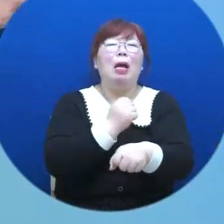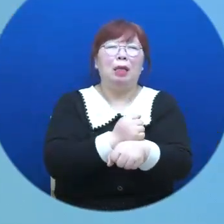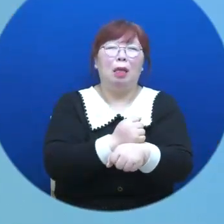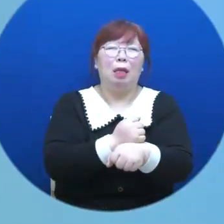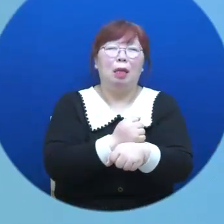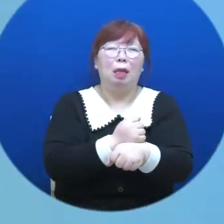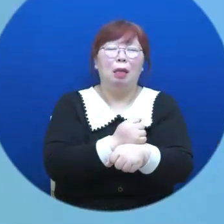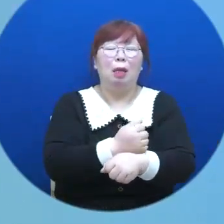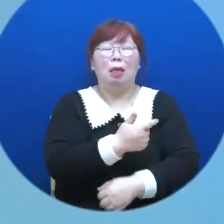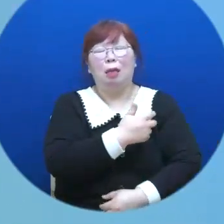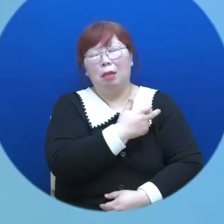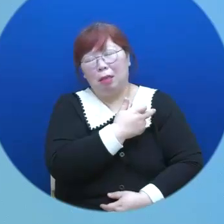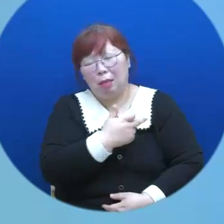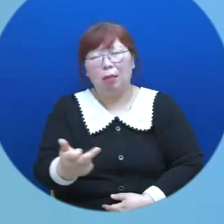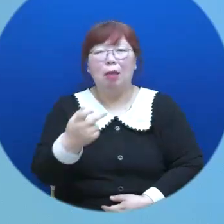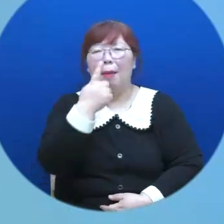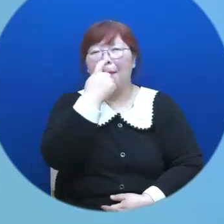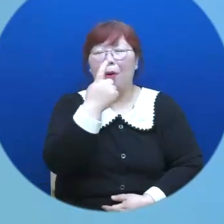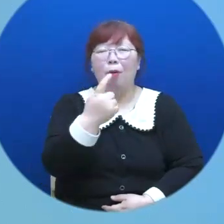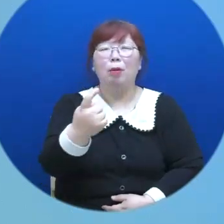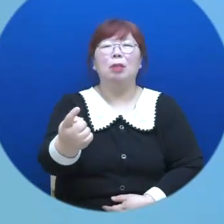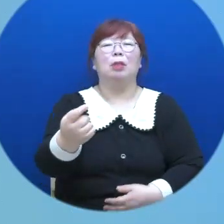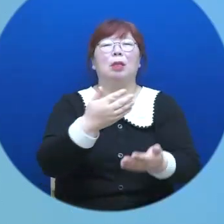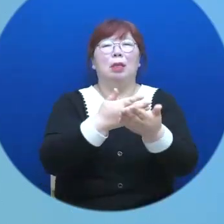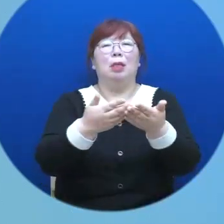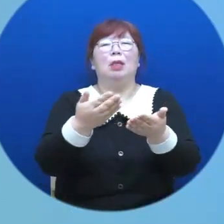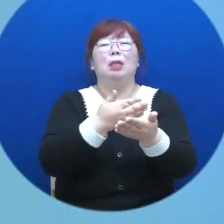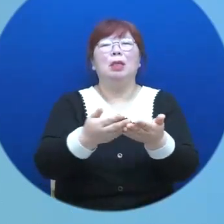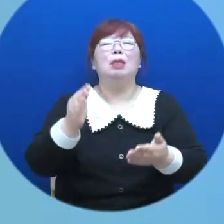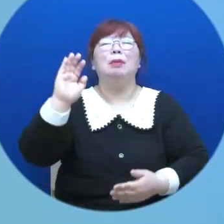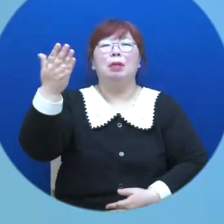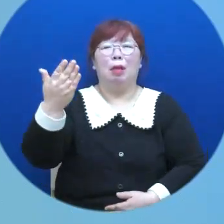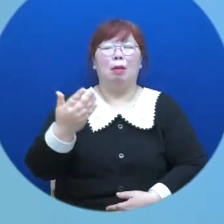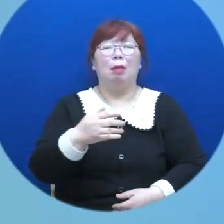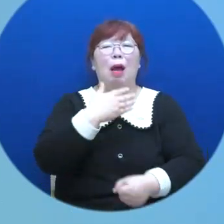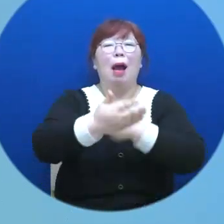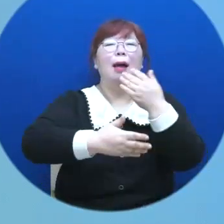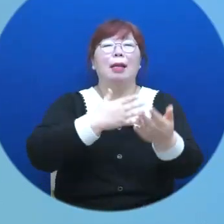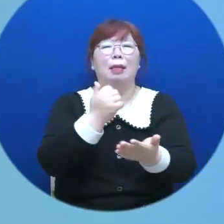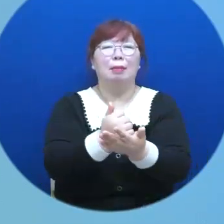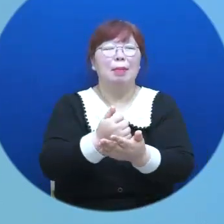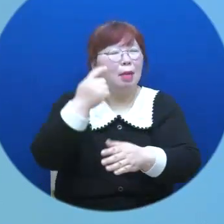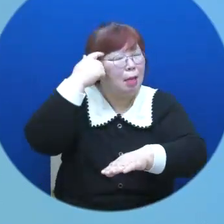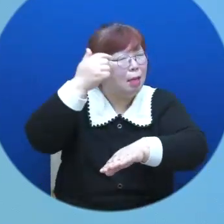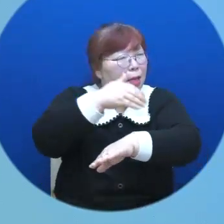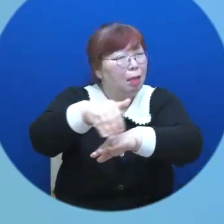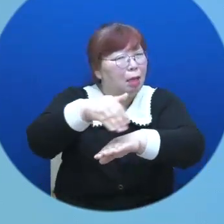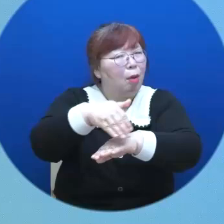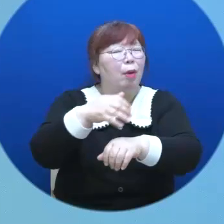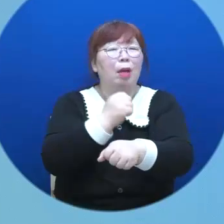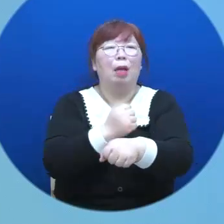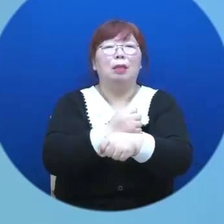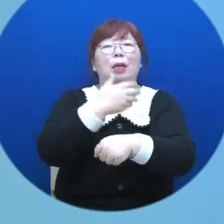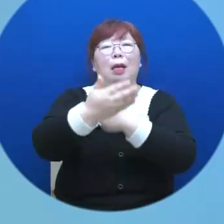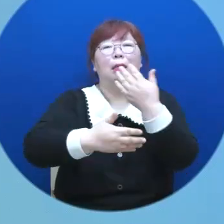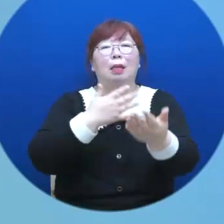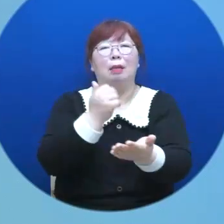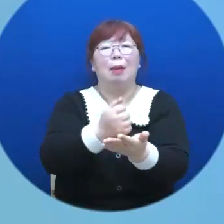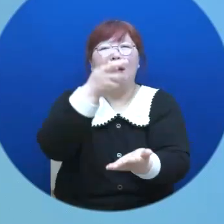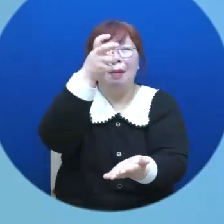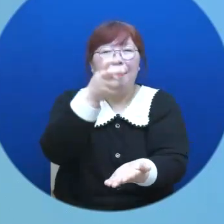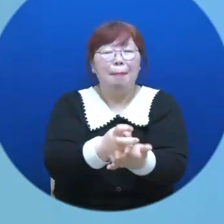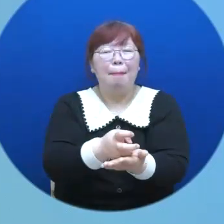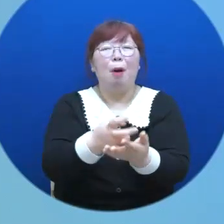어마어마한 명화야. 어마어마한 그림이야. 하나님의 설계된 하나님의 섭리가 그 안에 담겨